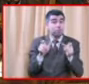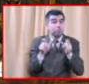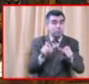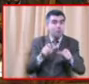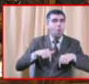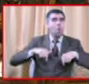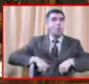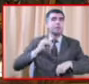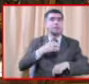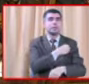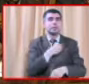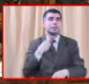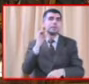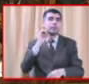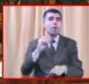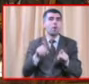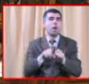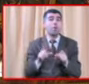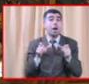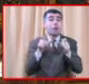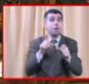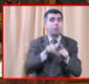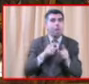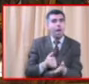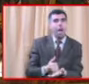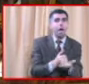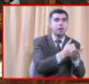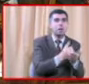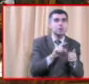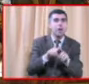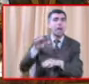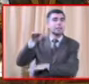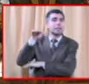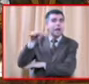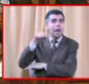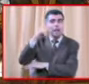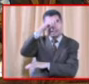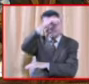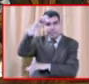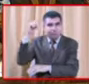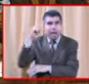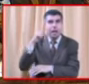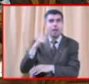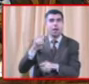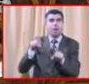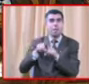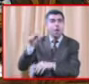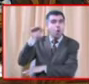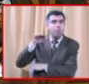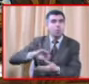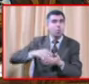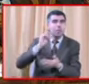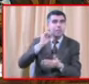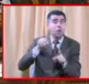كل الحرص على الاستثمار مثلا في بعض الأقاليم يعني الأقاليم الجنوبية كالسمارة والقلميم وجنوب المناطق